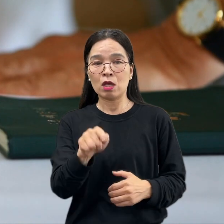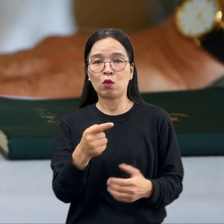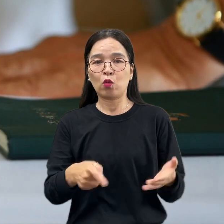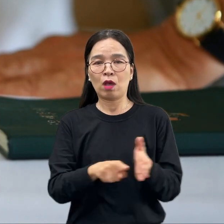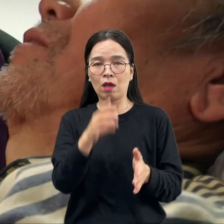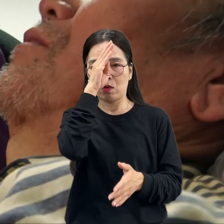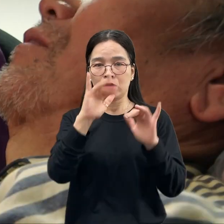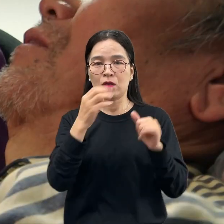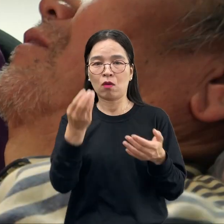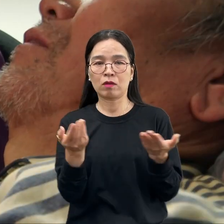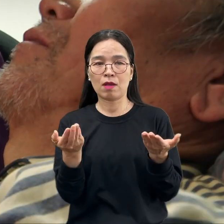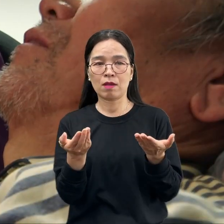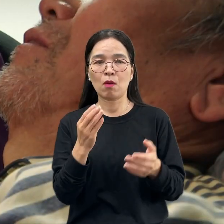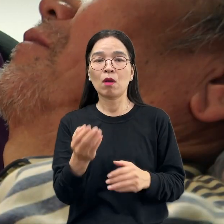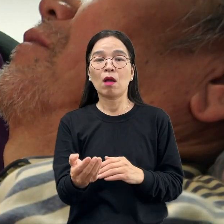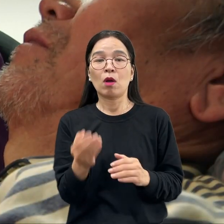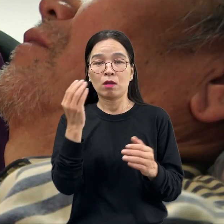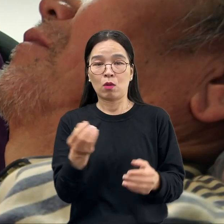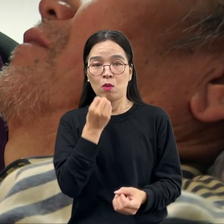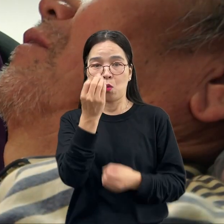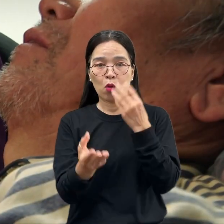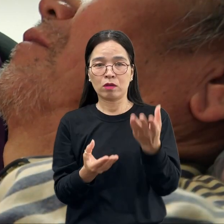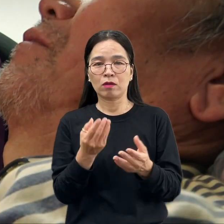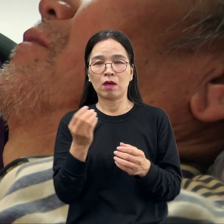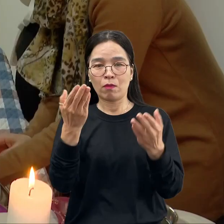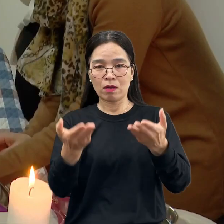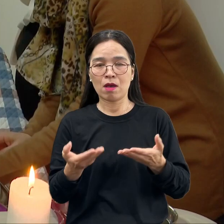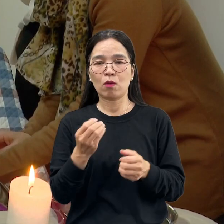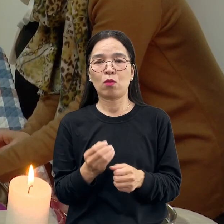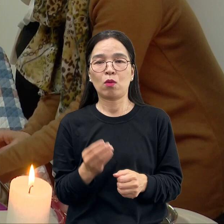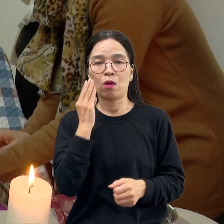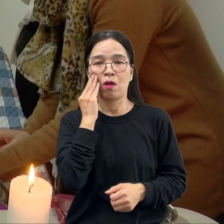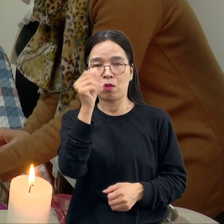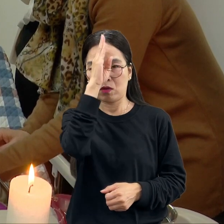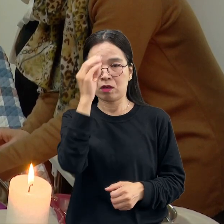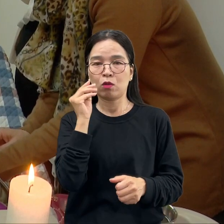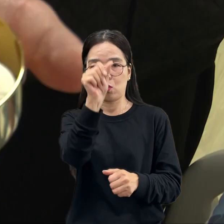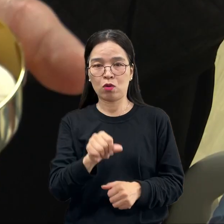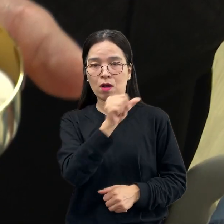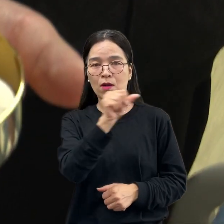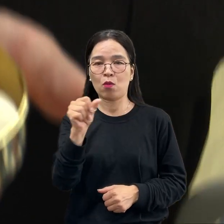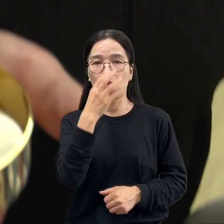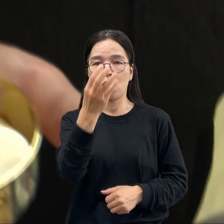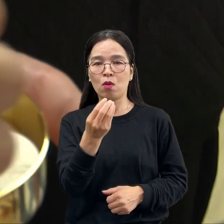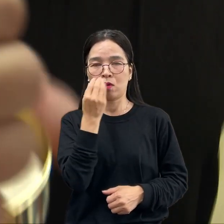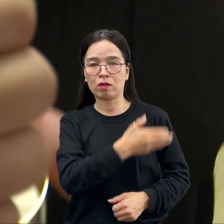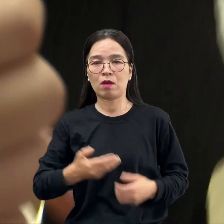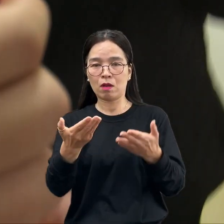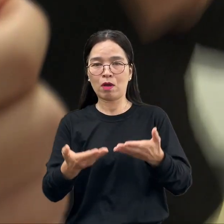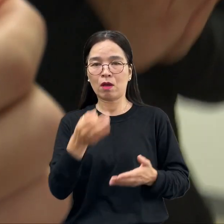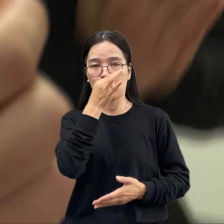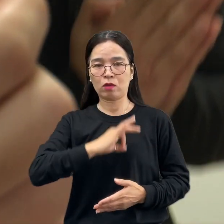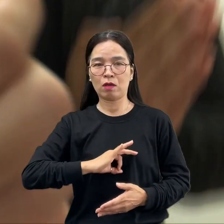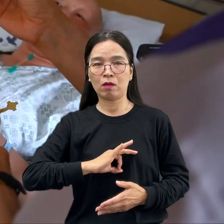위해 병자성사는 본성사에 앞서 고해성사를 받게 하고 병자 도유를 하고 성체를 받아